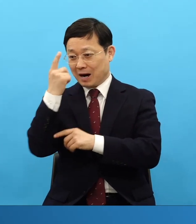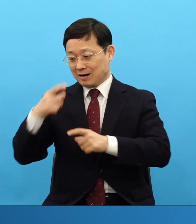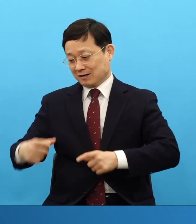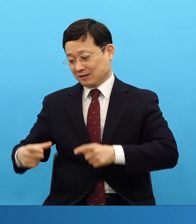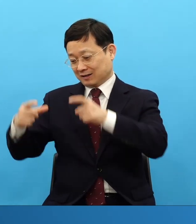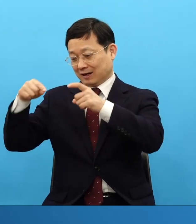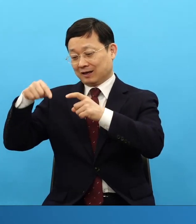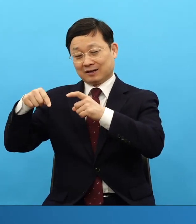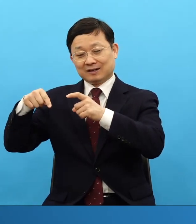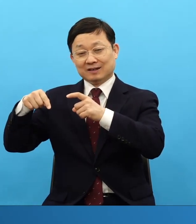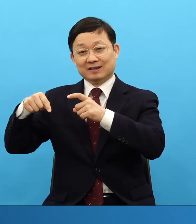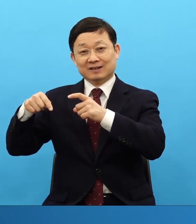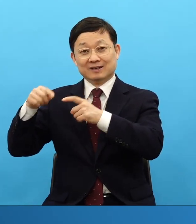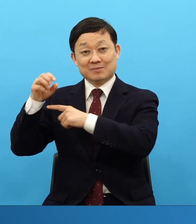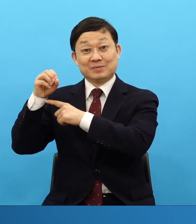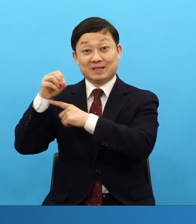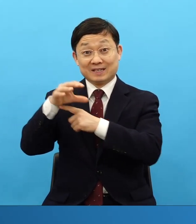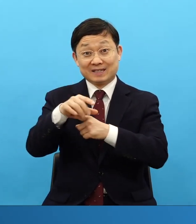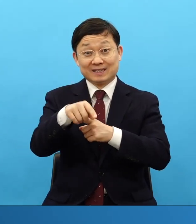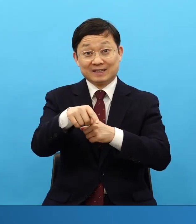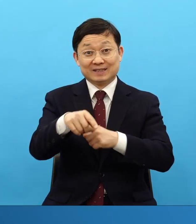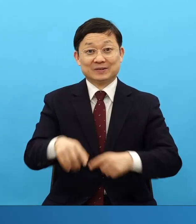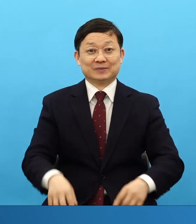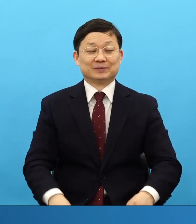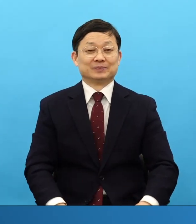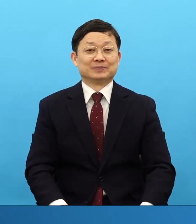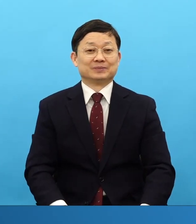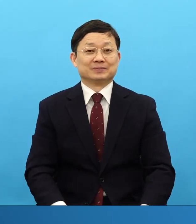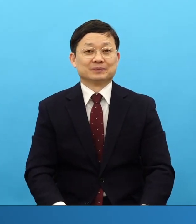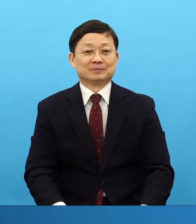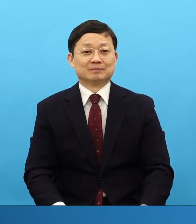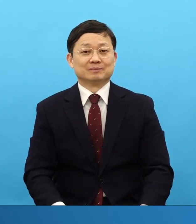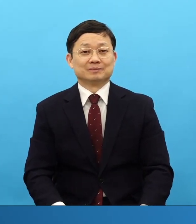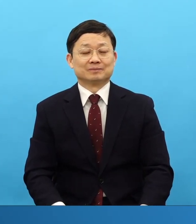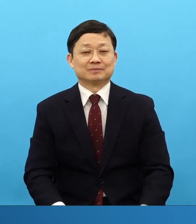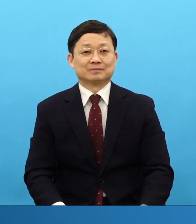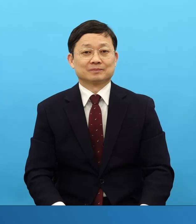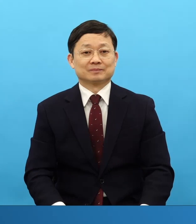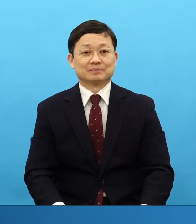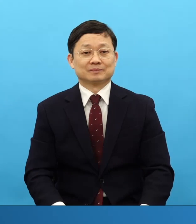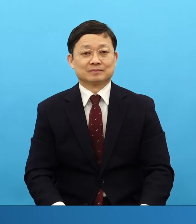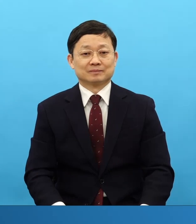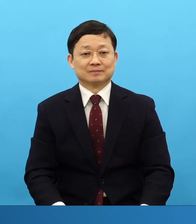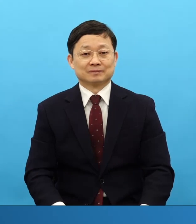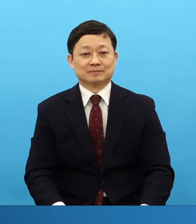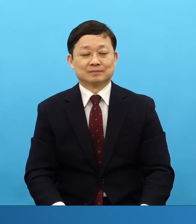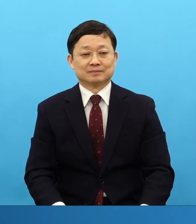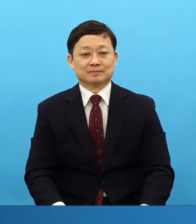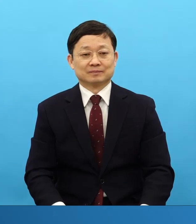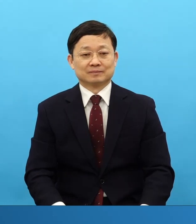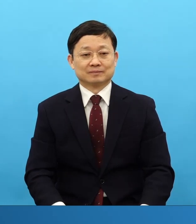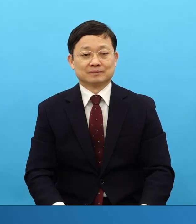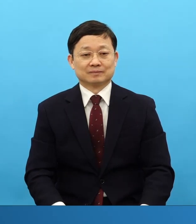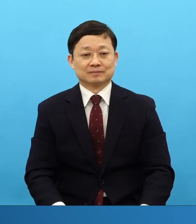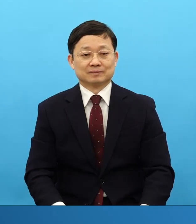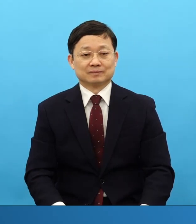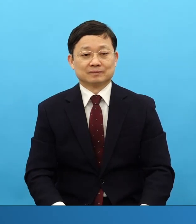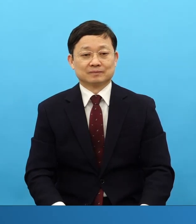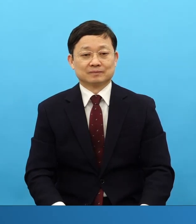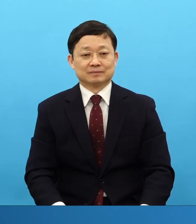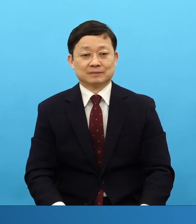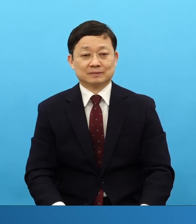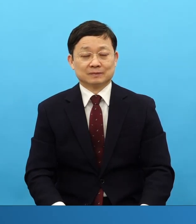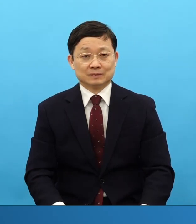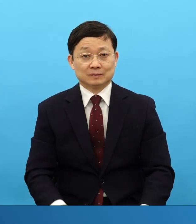to save the remnants. 자, 결국 어떤 응답이 왔는가 하니까 평생을 전도자를 살리는 이런 망대를